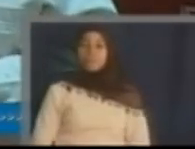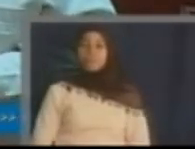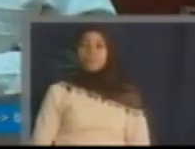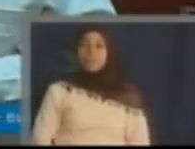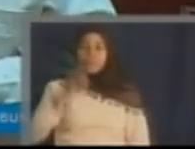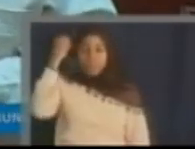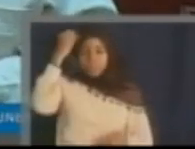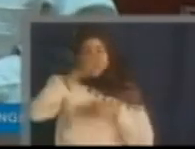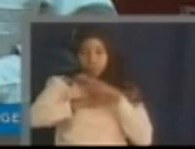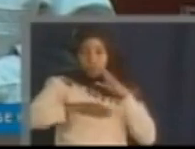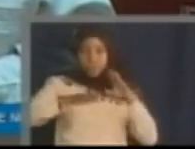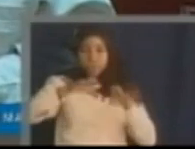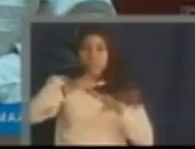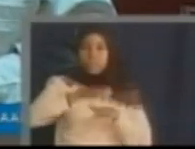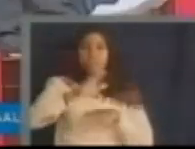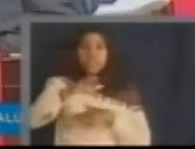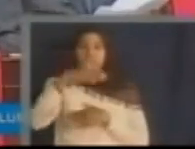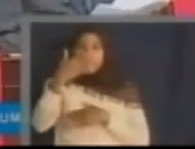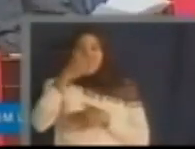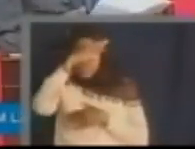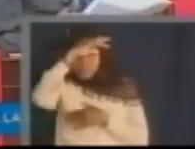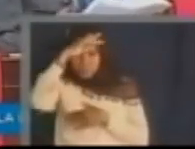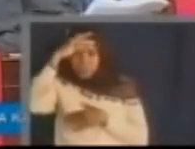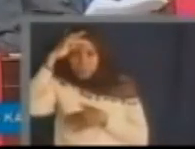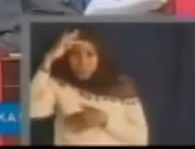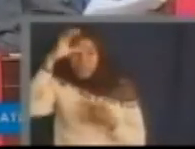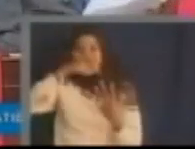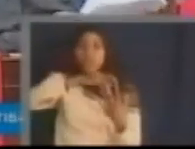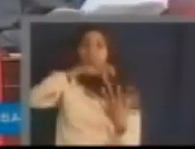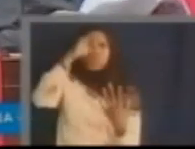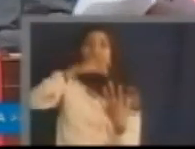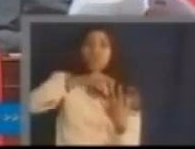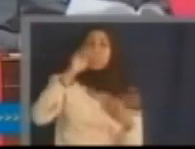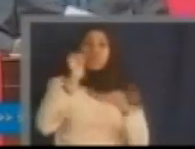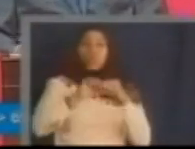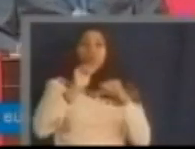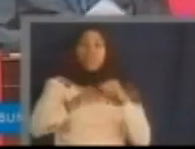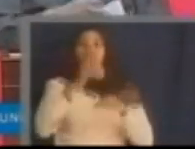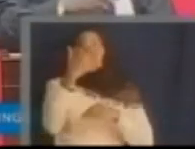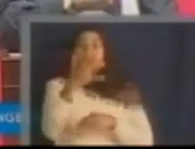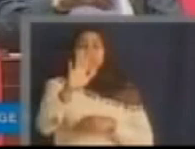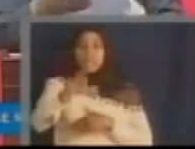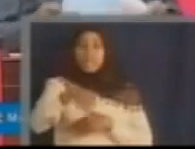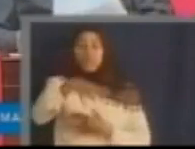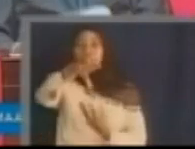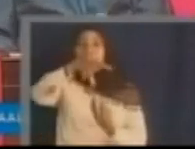Mwenyekiti, baada ya kutafakari uteuzi wa wajumbe watano pamoja na madhumuni ya kanuni